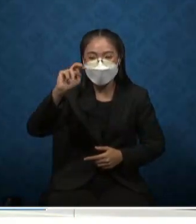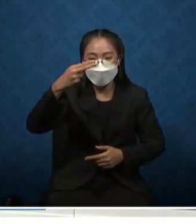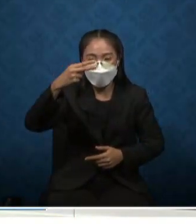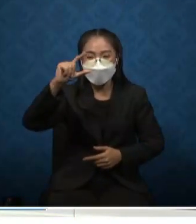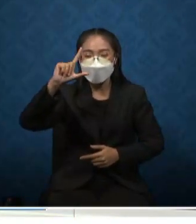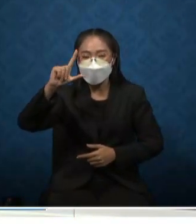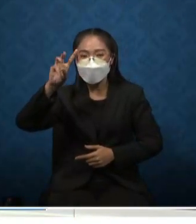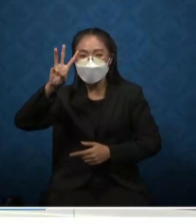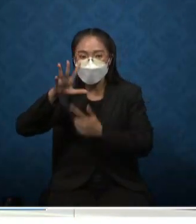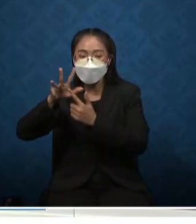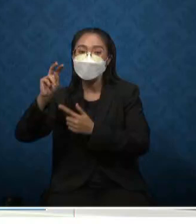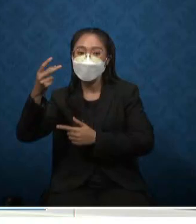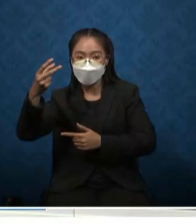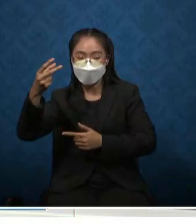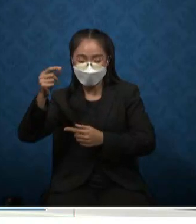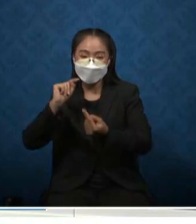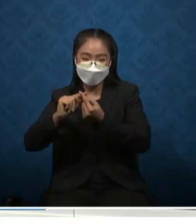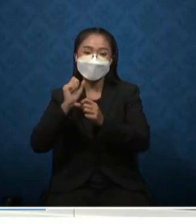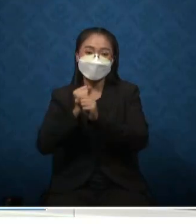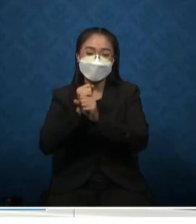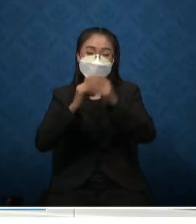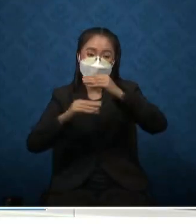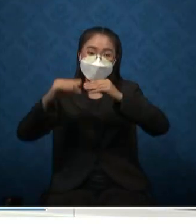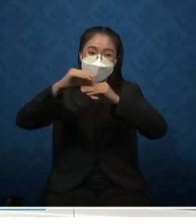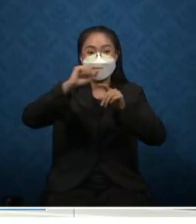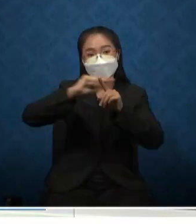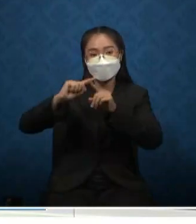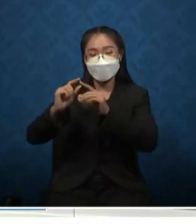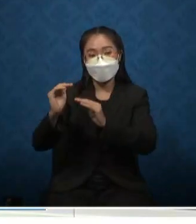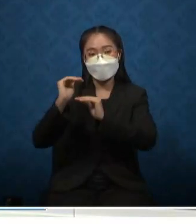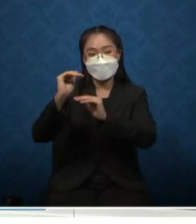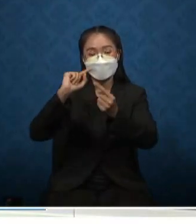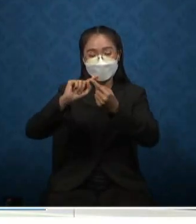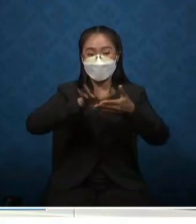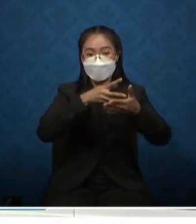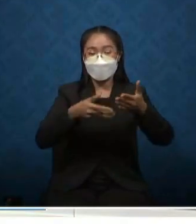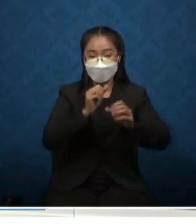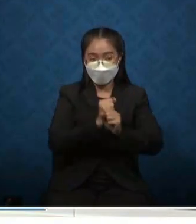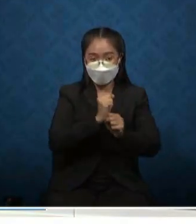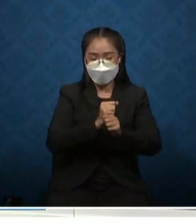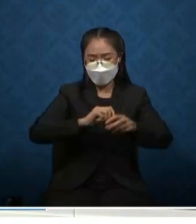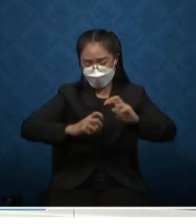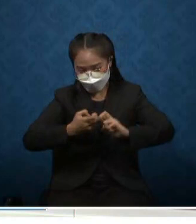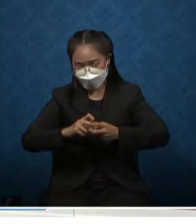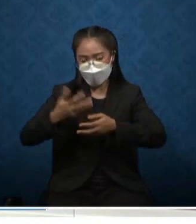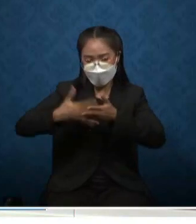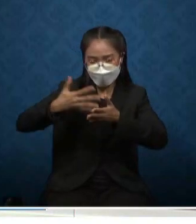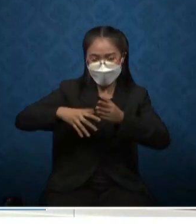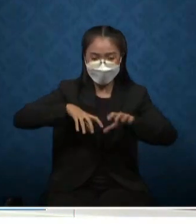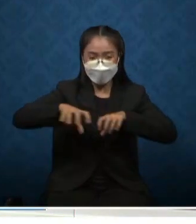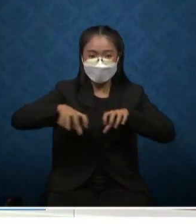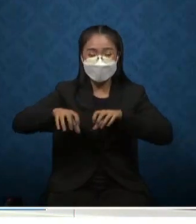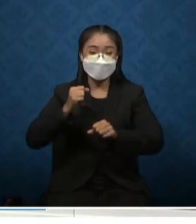โครงการต่างๆซึ่งถูกกำหนดไว้ในแผนงานและปัญหาอุปสรรคต่างๆจากการดำเนินงาน 4